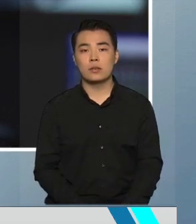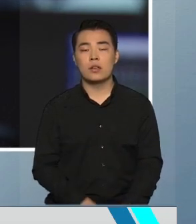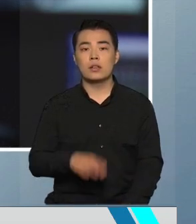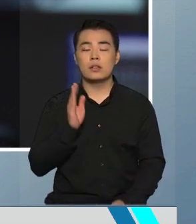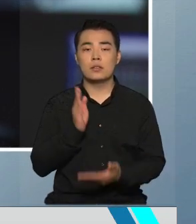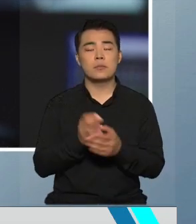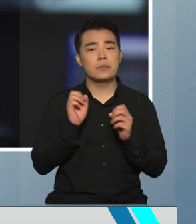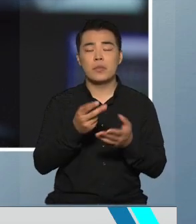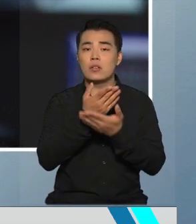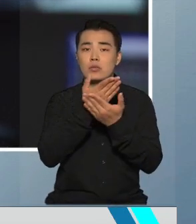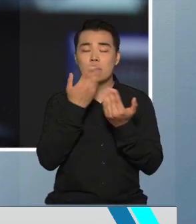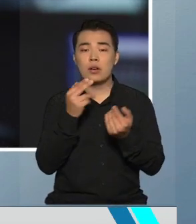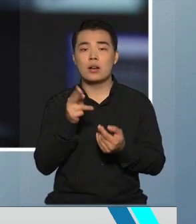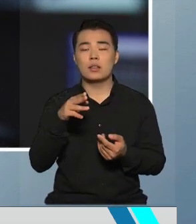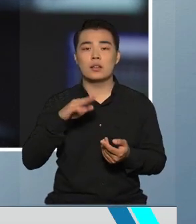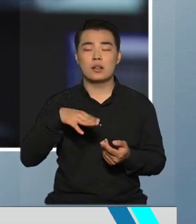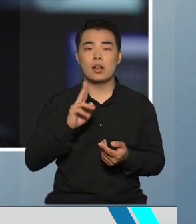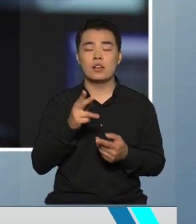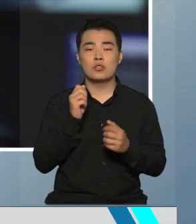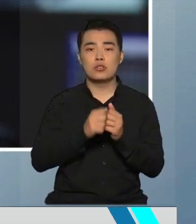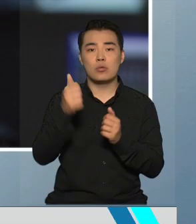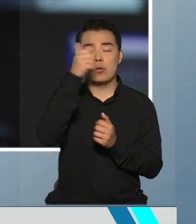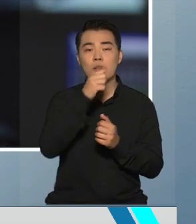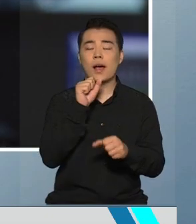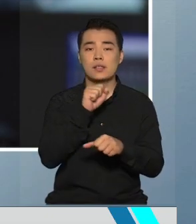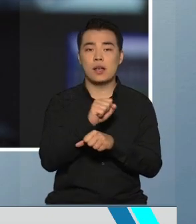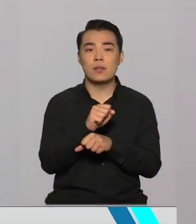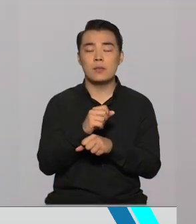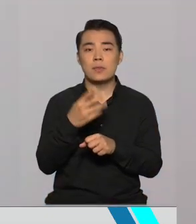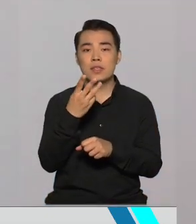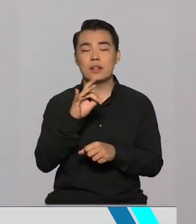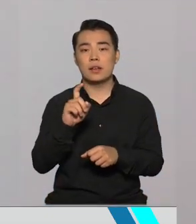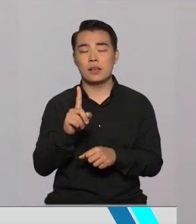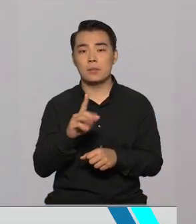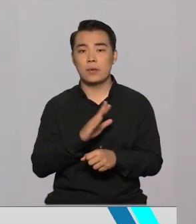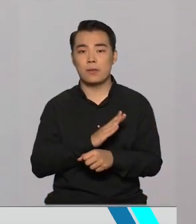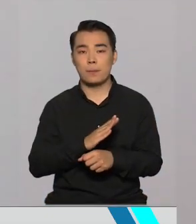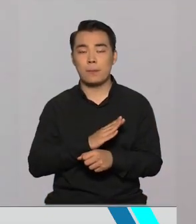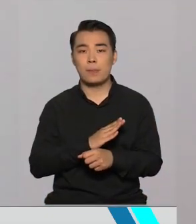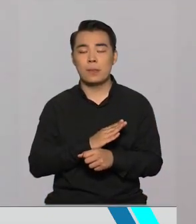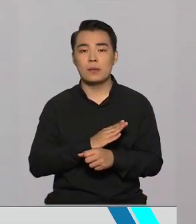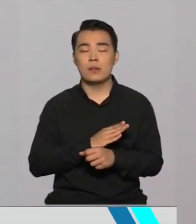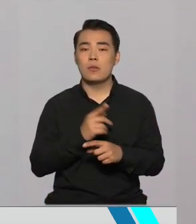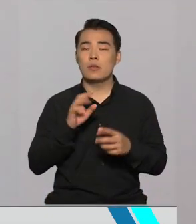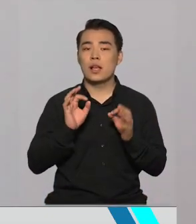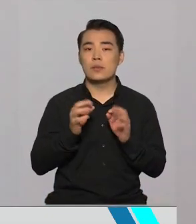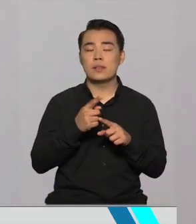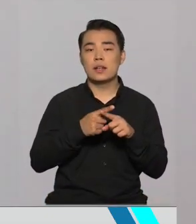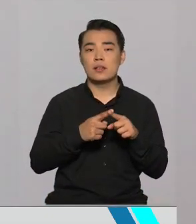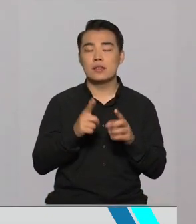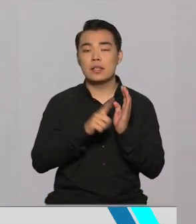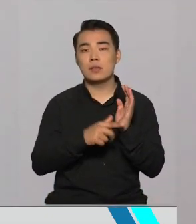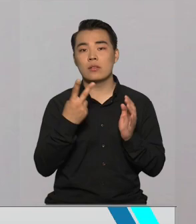Рисков нету. КТК ежегодно останавливается 3 раза, там, в среднем на 72